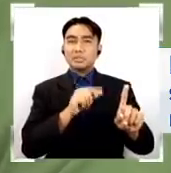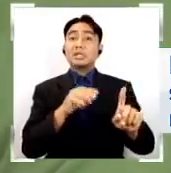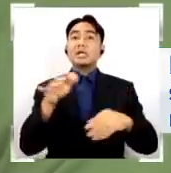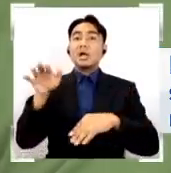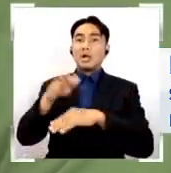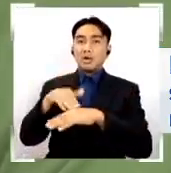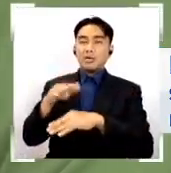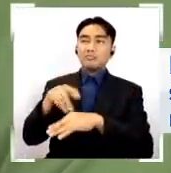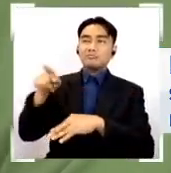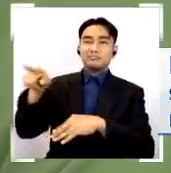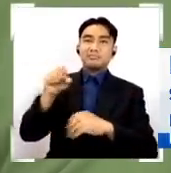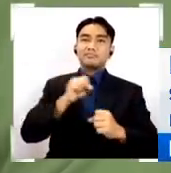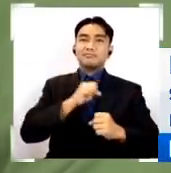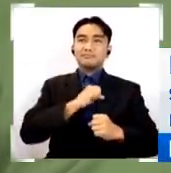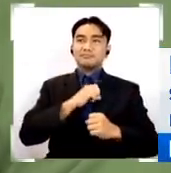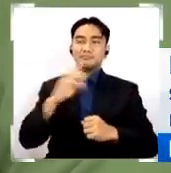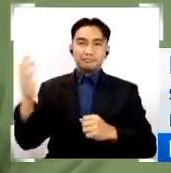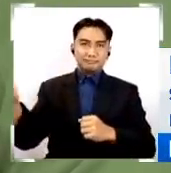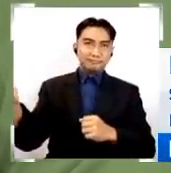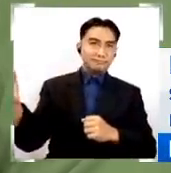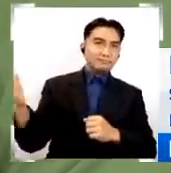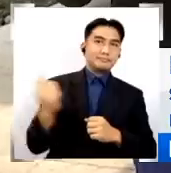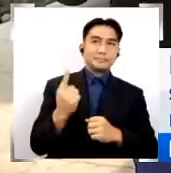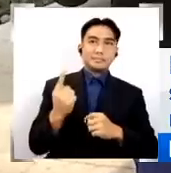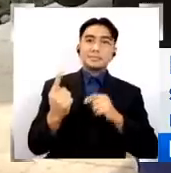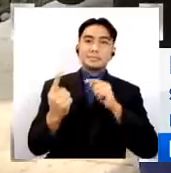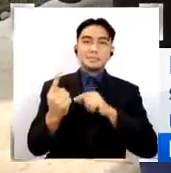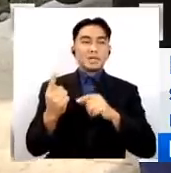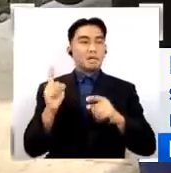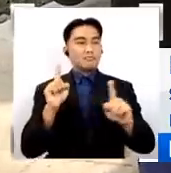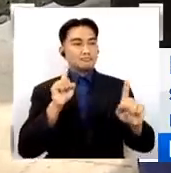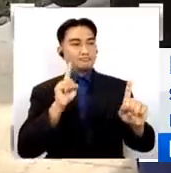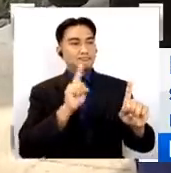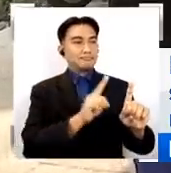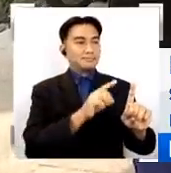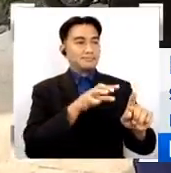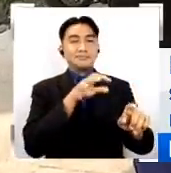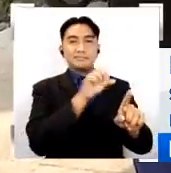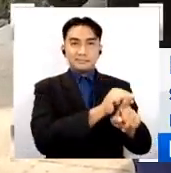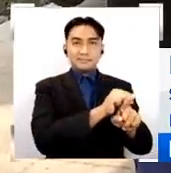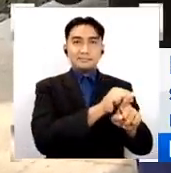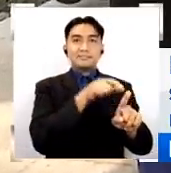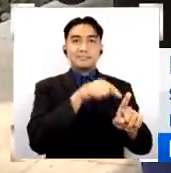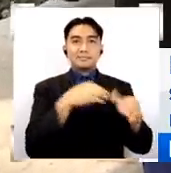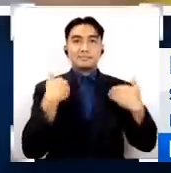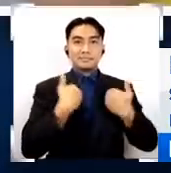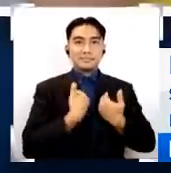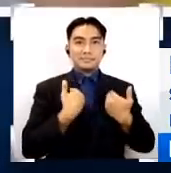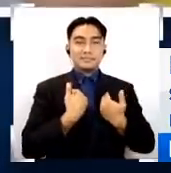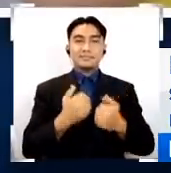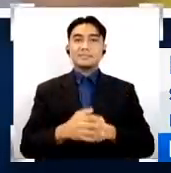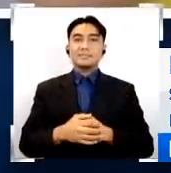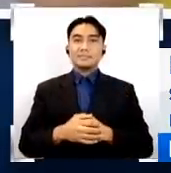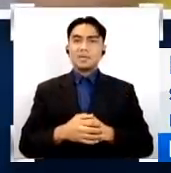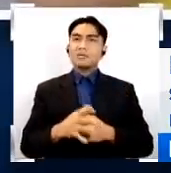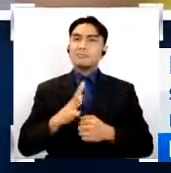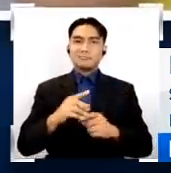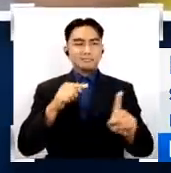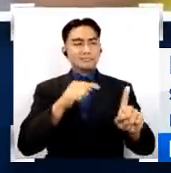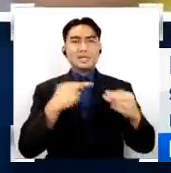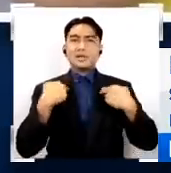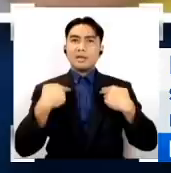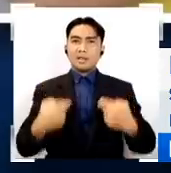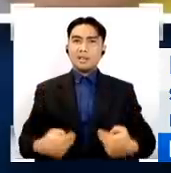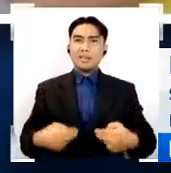security came over and caught the animal. Ayon kay Varona, maayos ang kondisyon ng pangolin na pinangalanan niyang